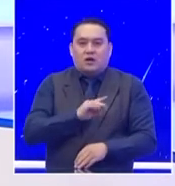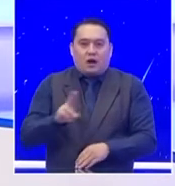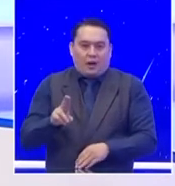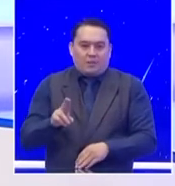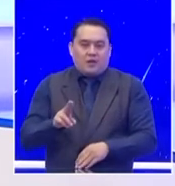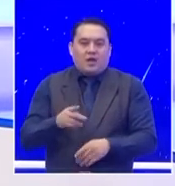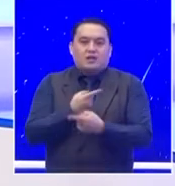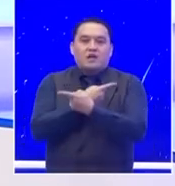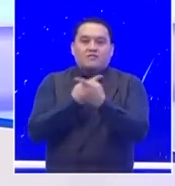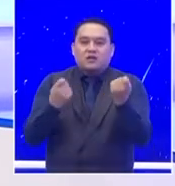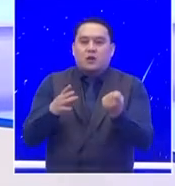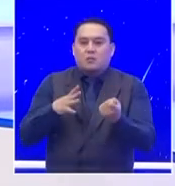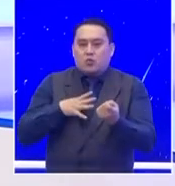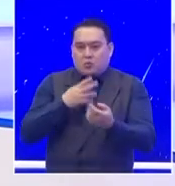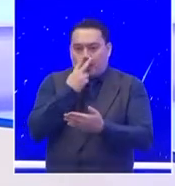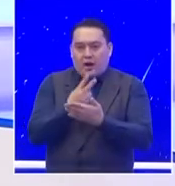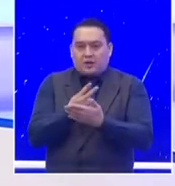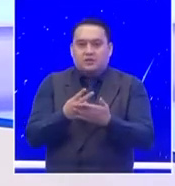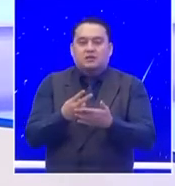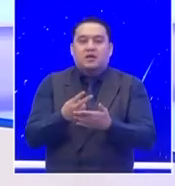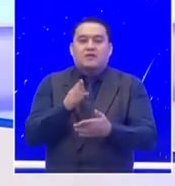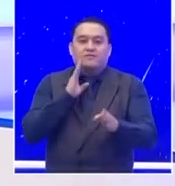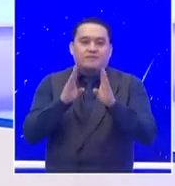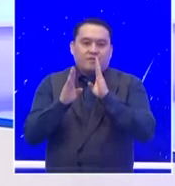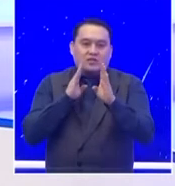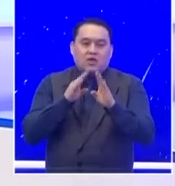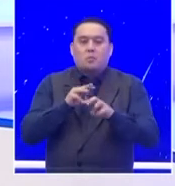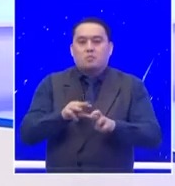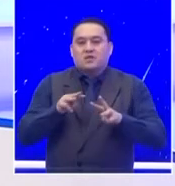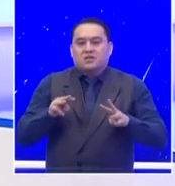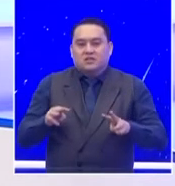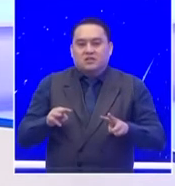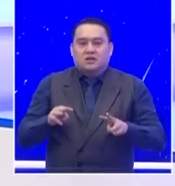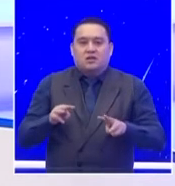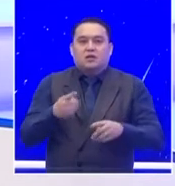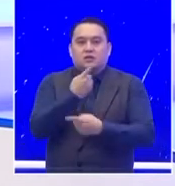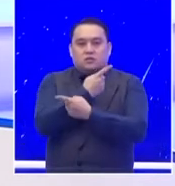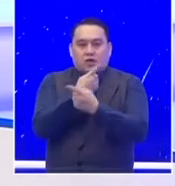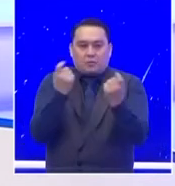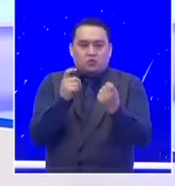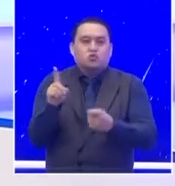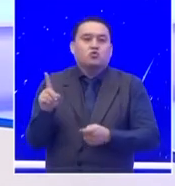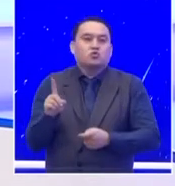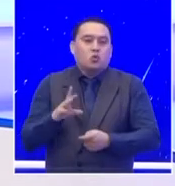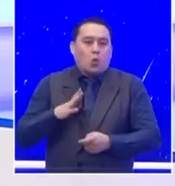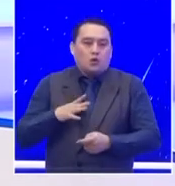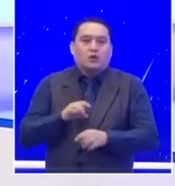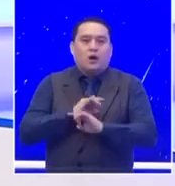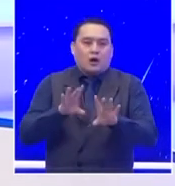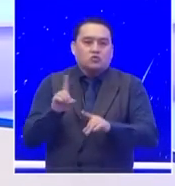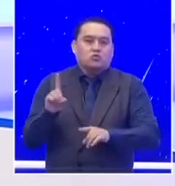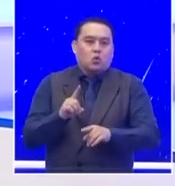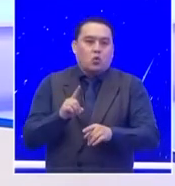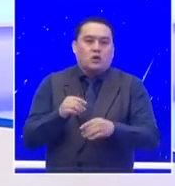республики. Данная информация была опубликована на странице Министерства здравоохранения в Facebook. В сообщении ведомства сказано,